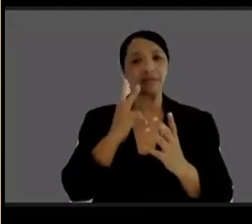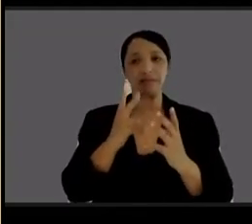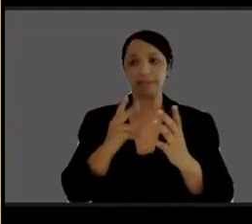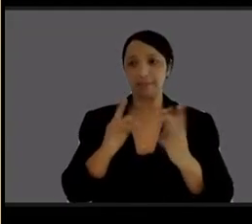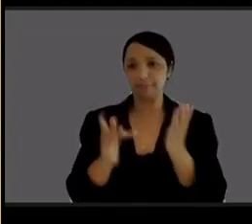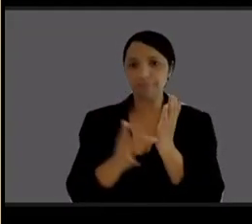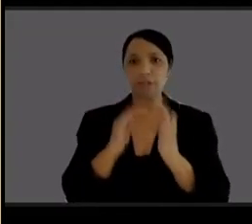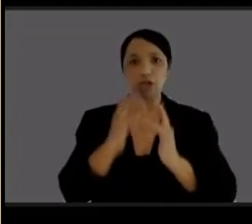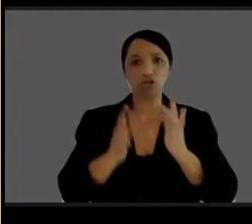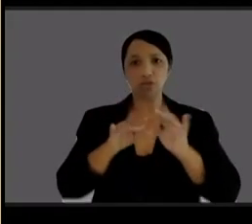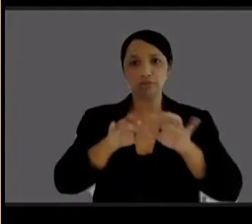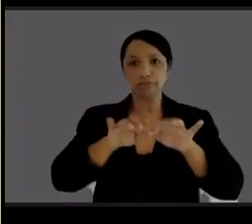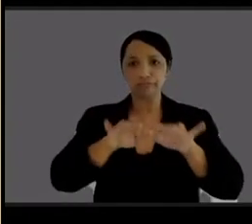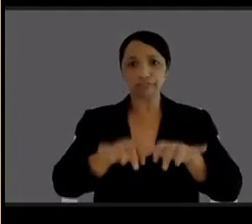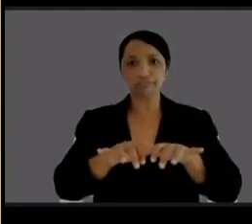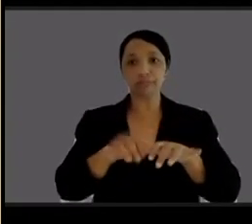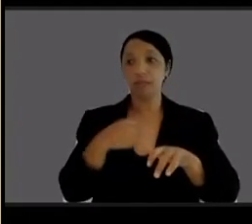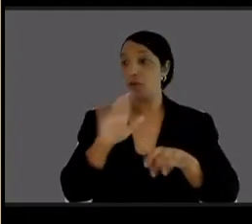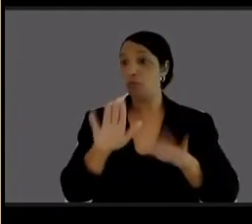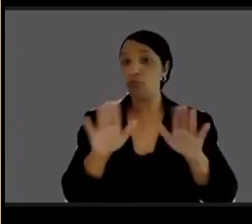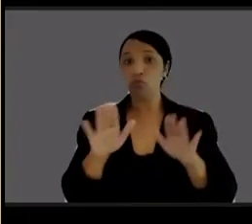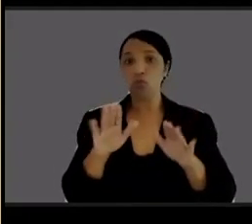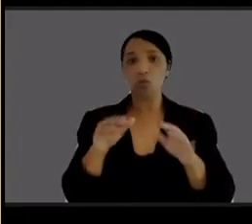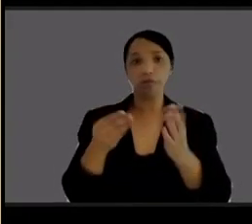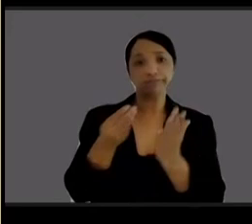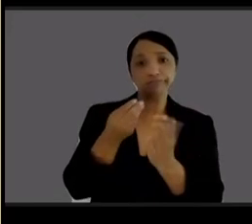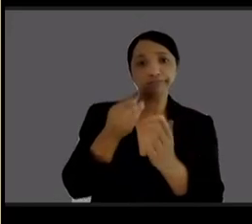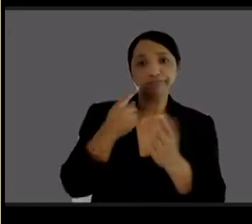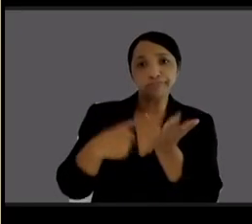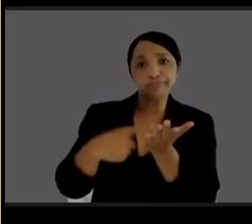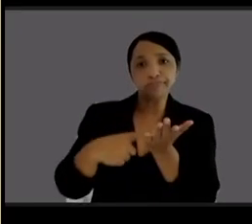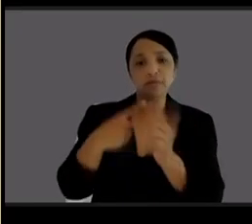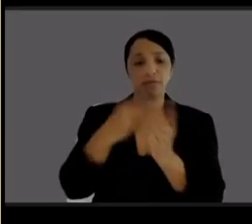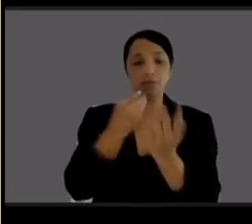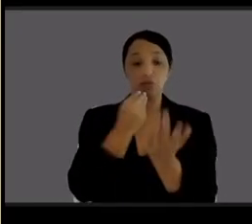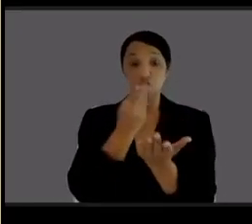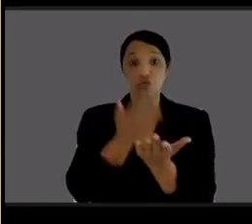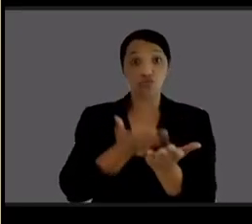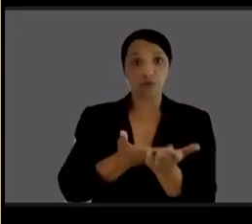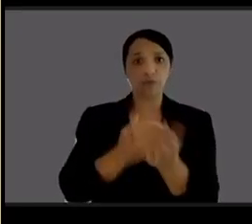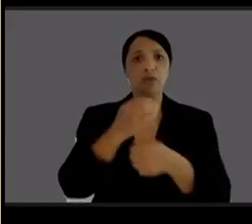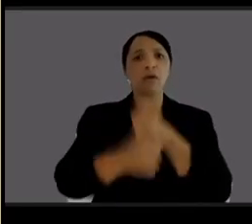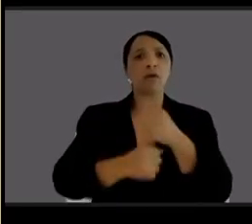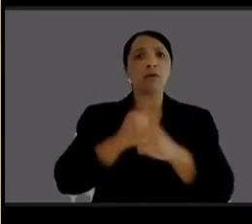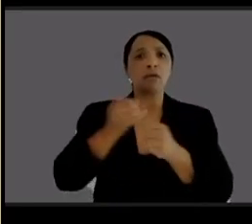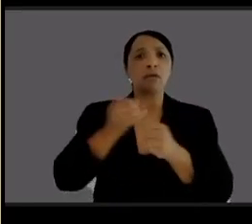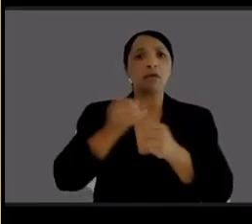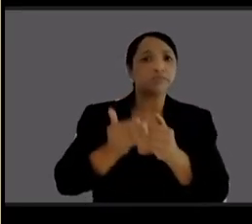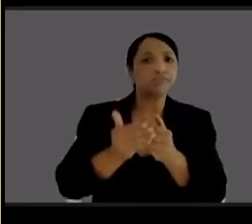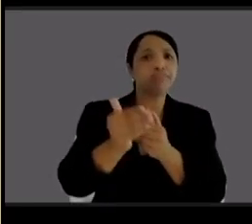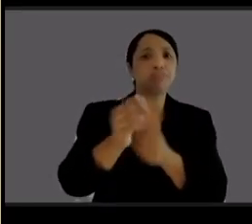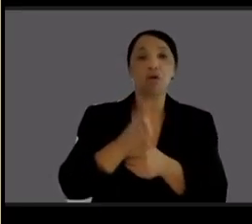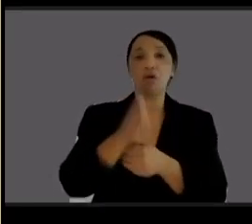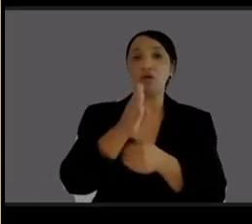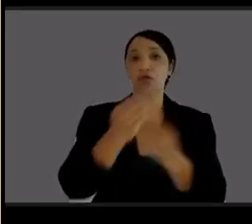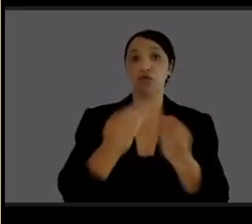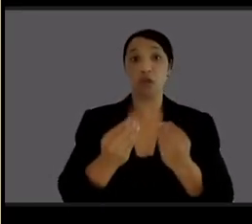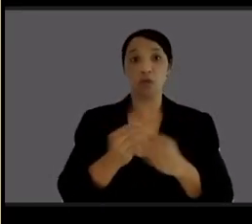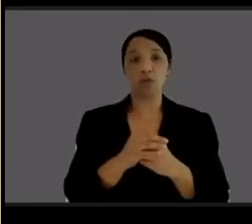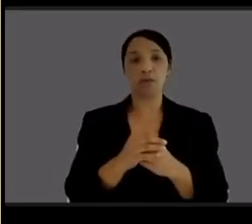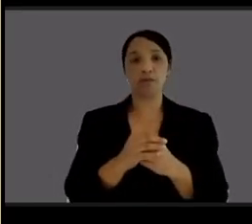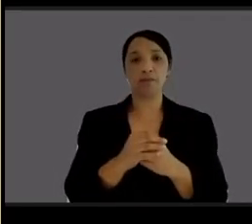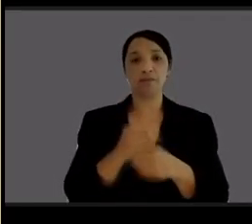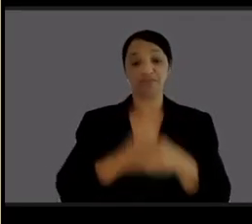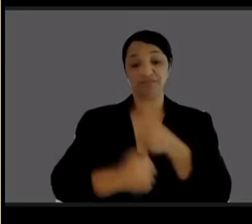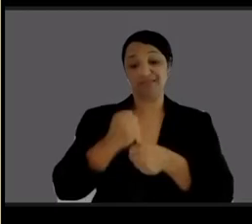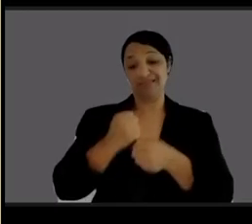solutions et je me réjouis à l'idée de découvrir vos solutions et vos recommandations pour progresser sur cette voie. Mesdames et